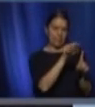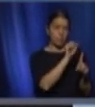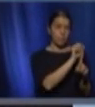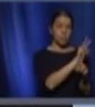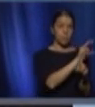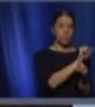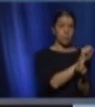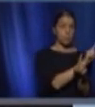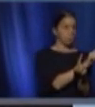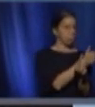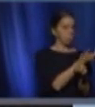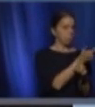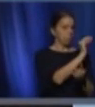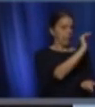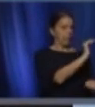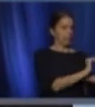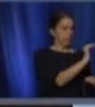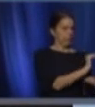jeunes.